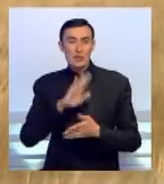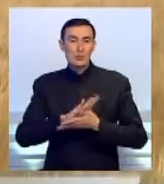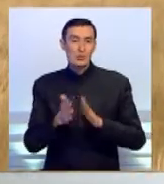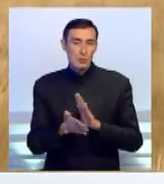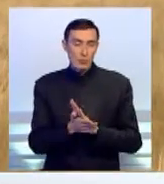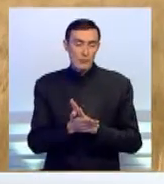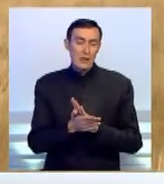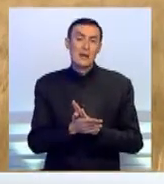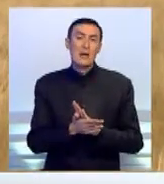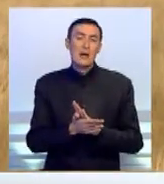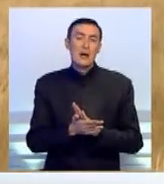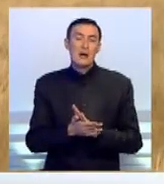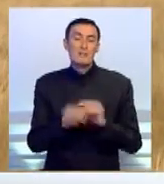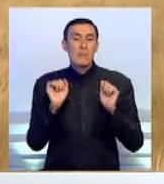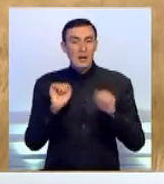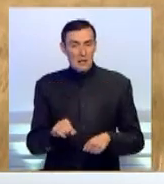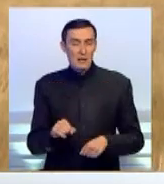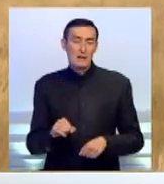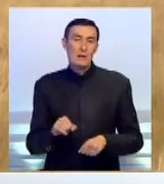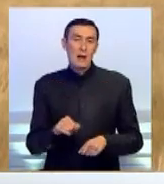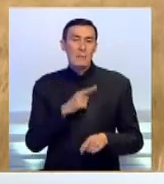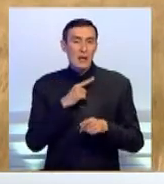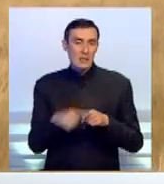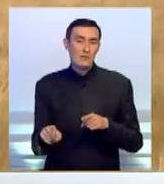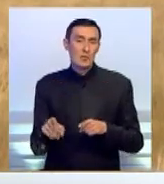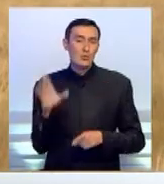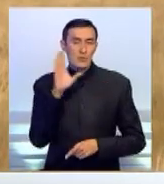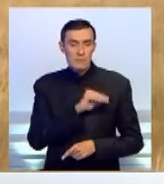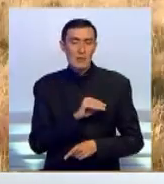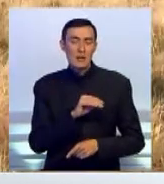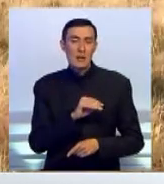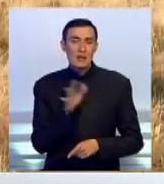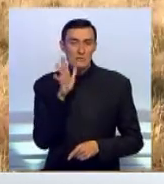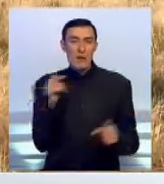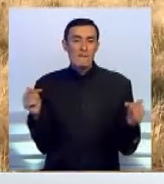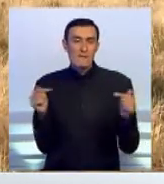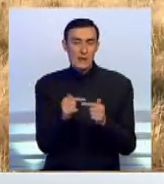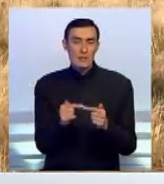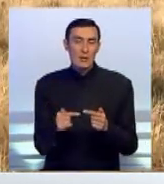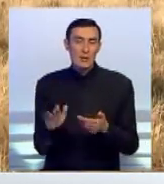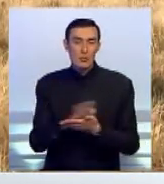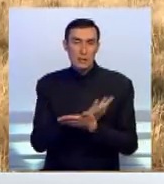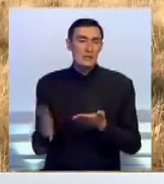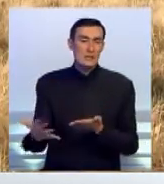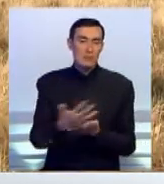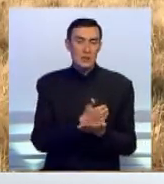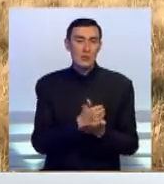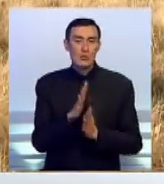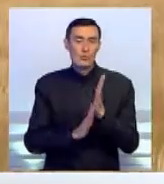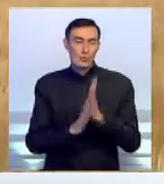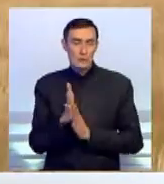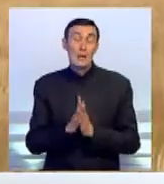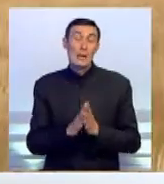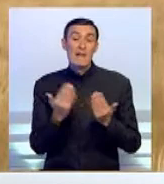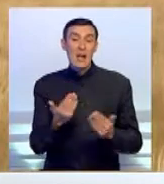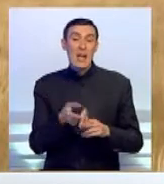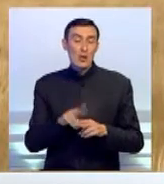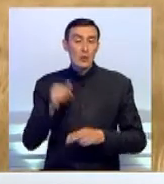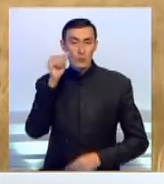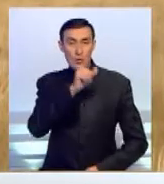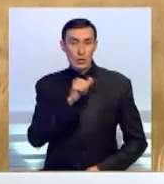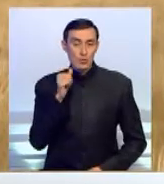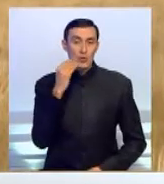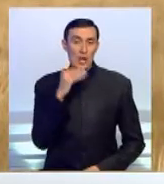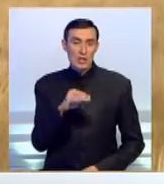условия, хлеборобы смогли оперативно, слажно и своевременно провести весь комплекс уборочных работ. В этом году